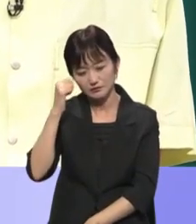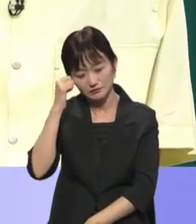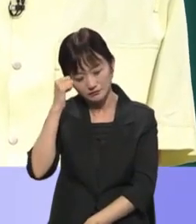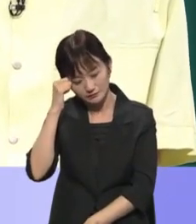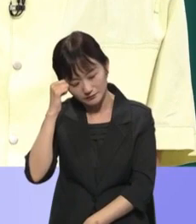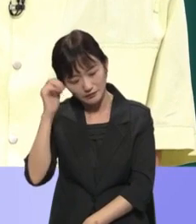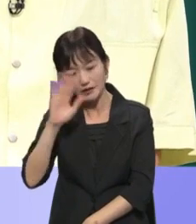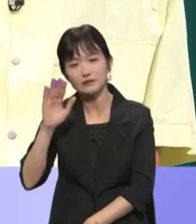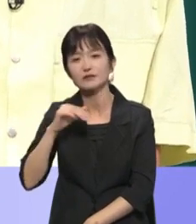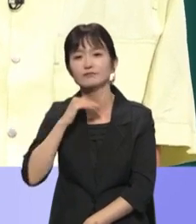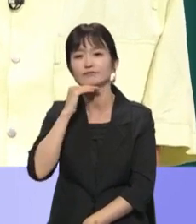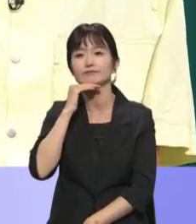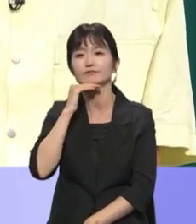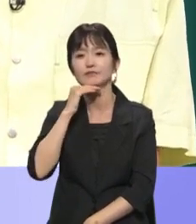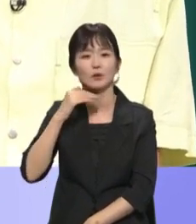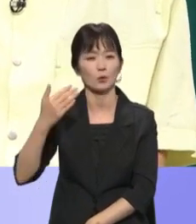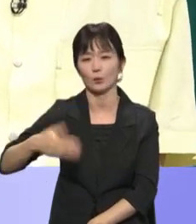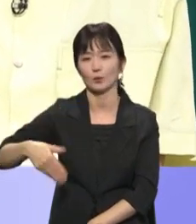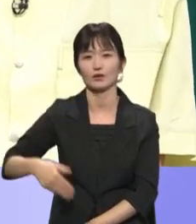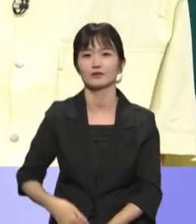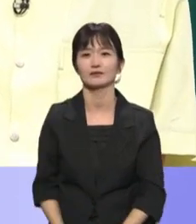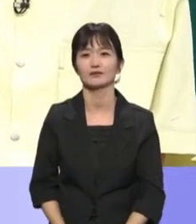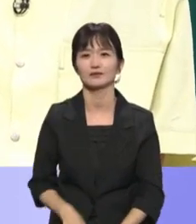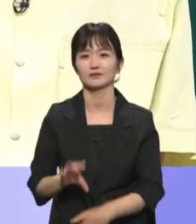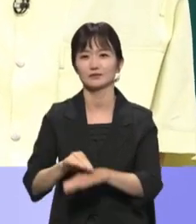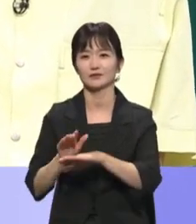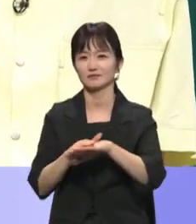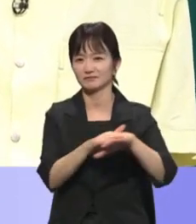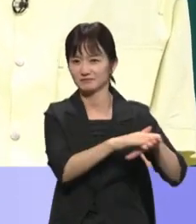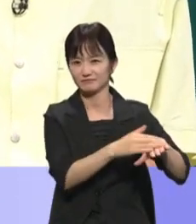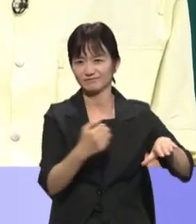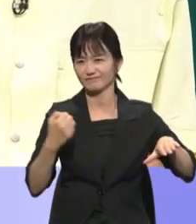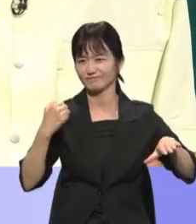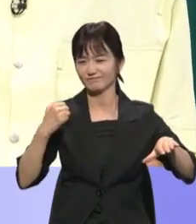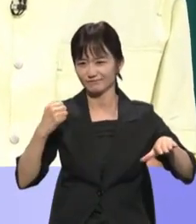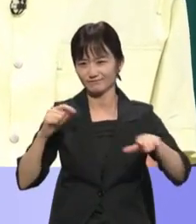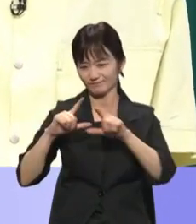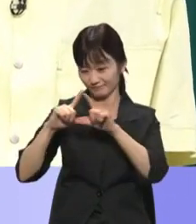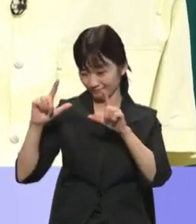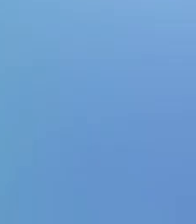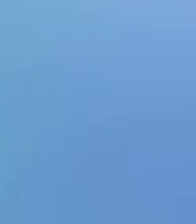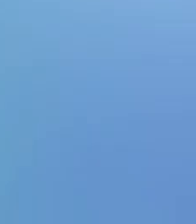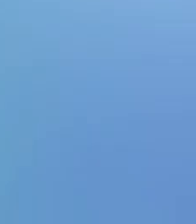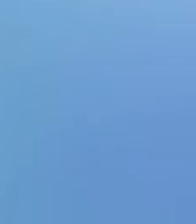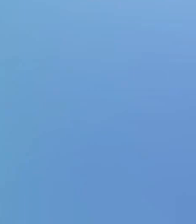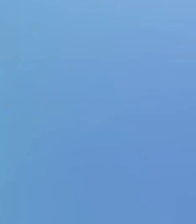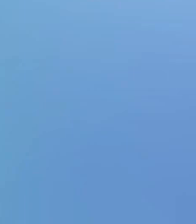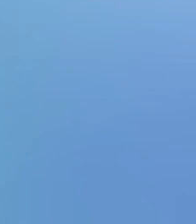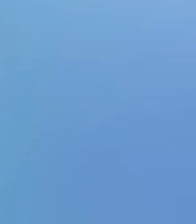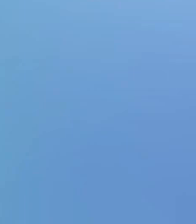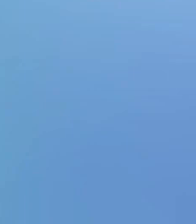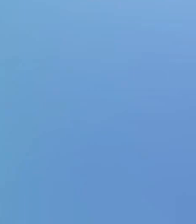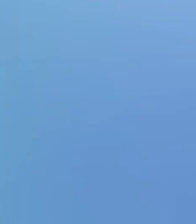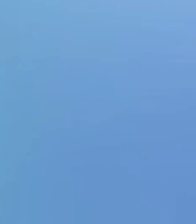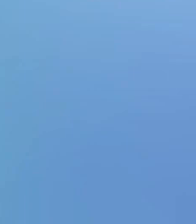진짜로 대단하네요 방송국 저리 가라 하는 이제 파워들을 내뿜는 그런